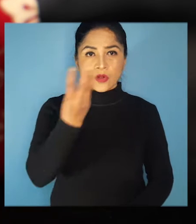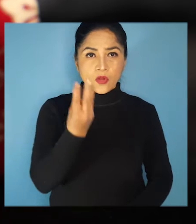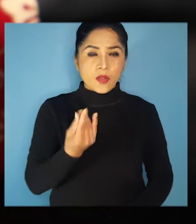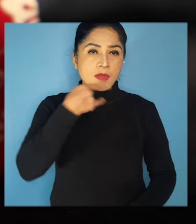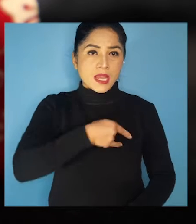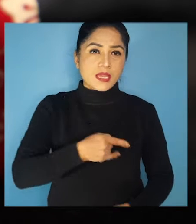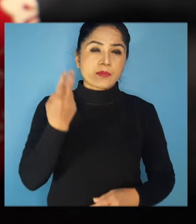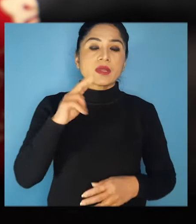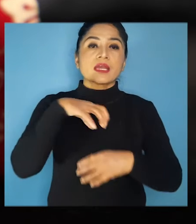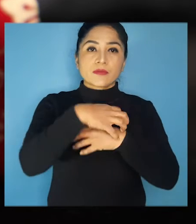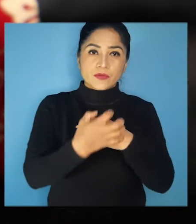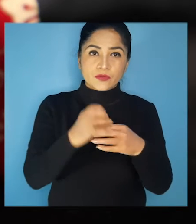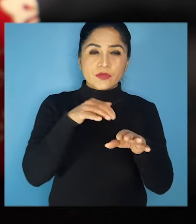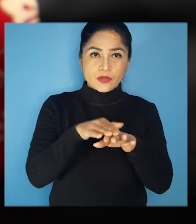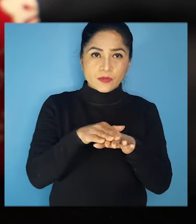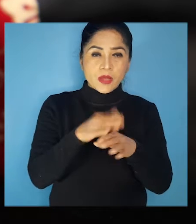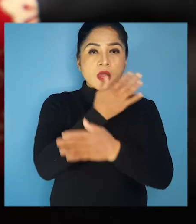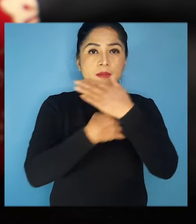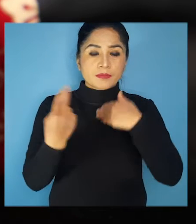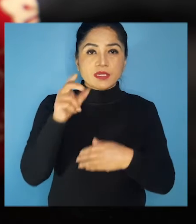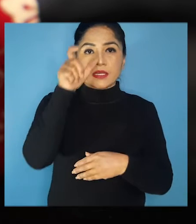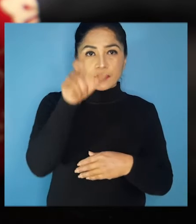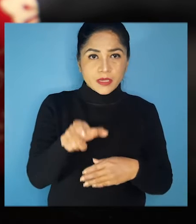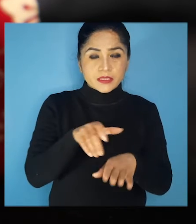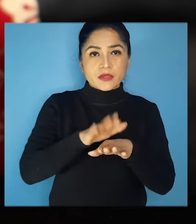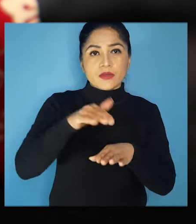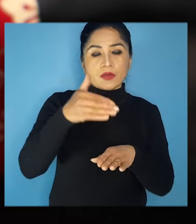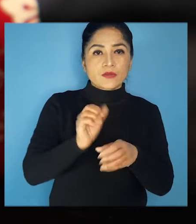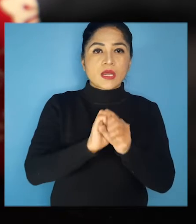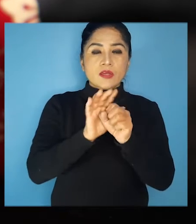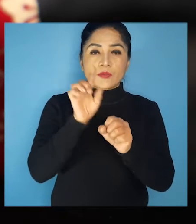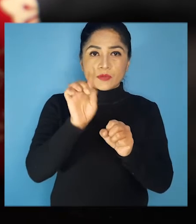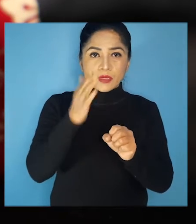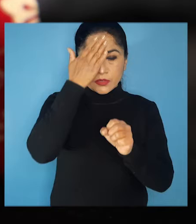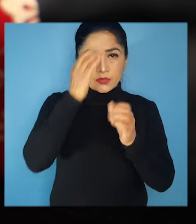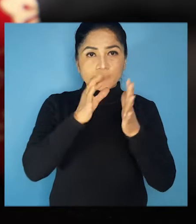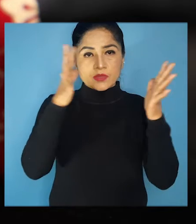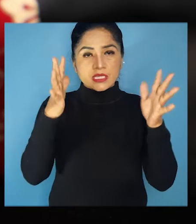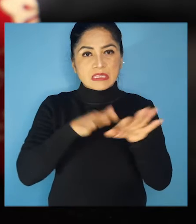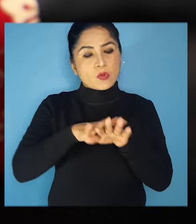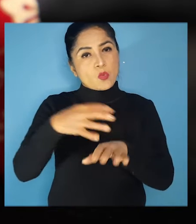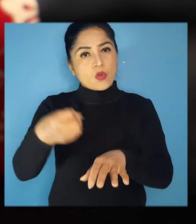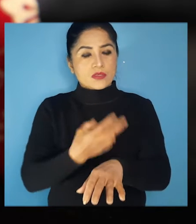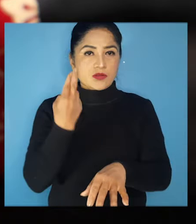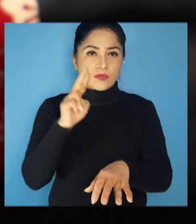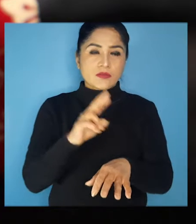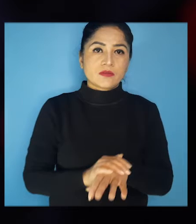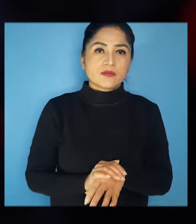निम्न र मध्य आय भएका मुलुकमा अपङ्गता भएको व्यक्तिलाई कोभिड-19 महामारीले निकै असर गरेको